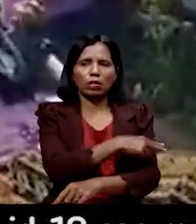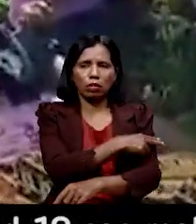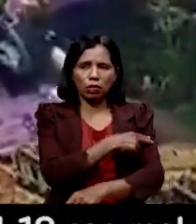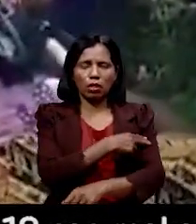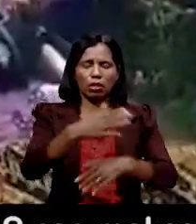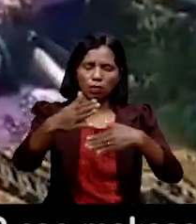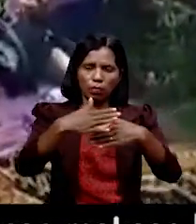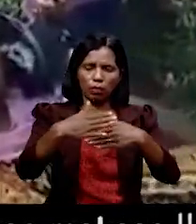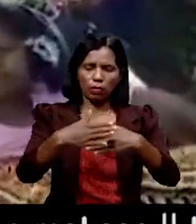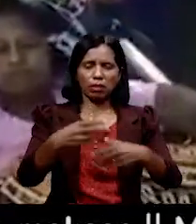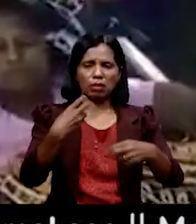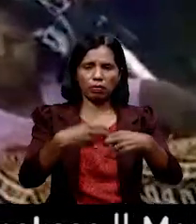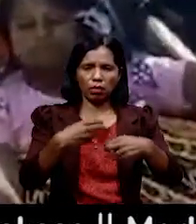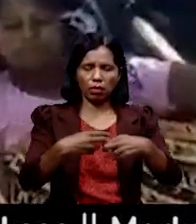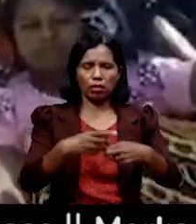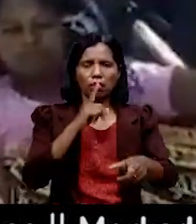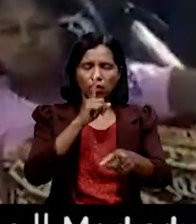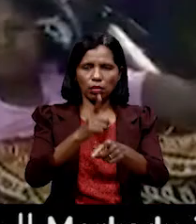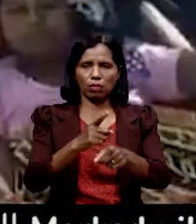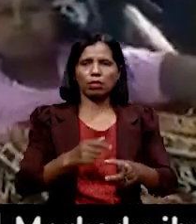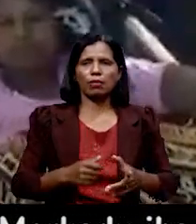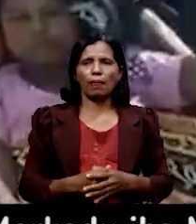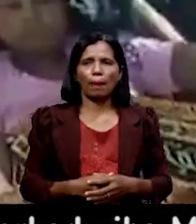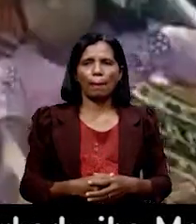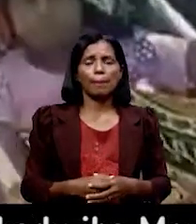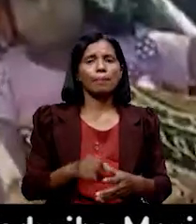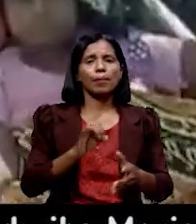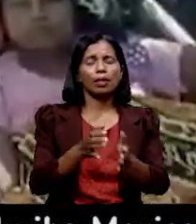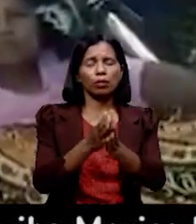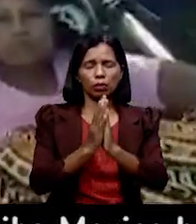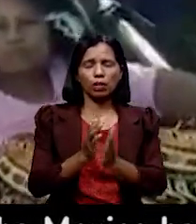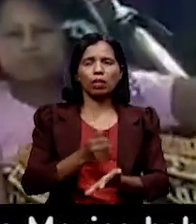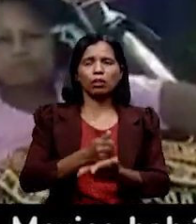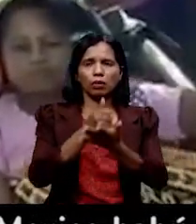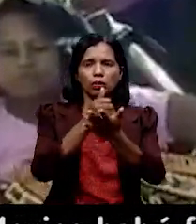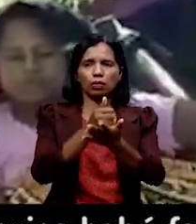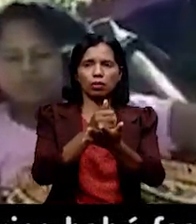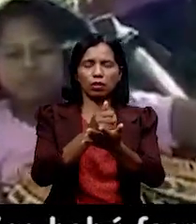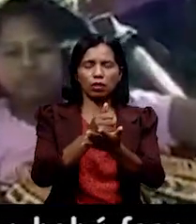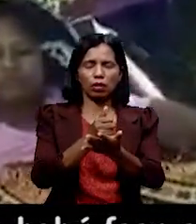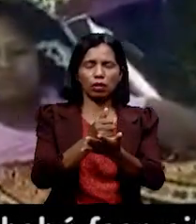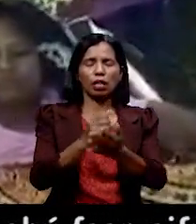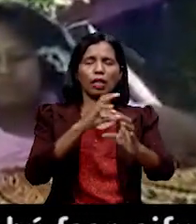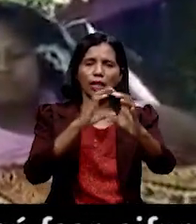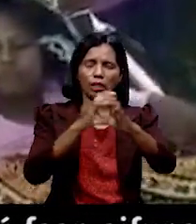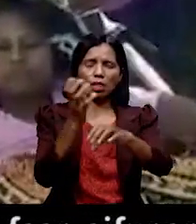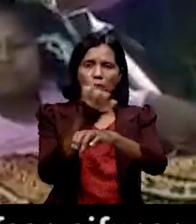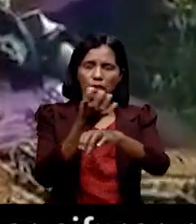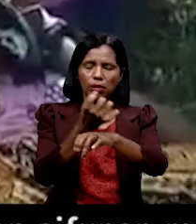ba komunidade aras kaituan. Atu husu azura sama ambulans ditmos abdes aras